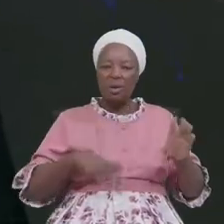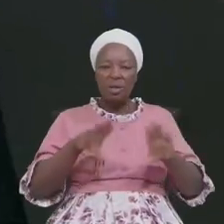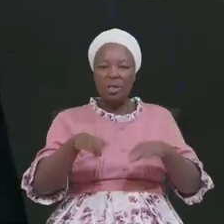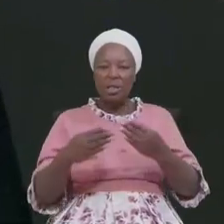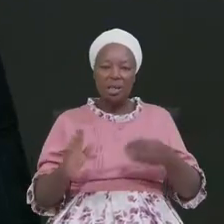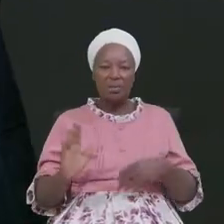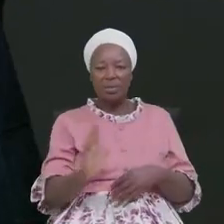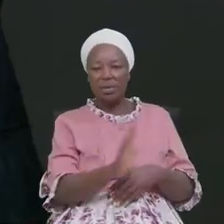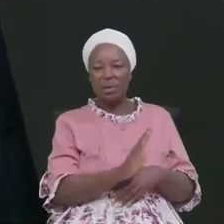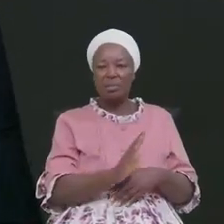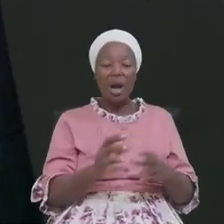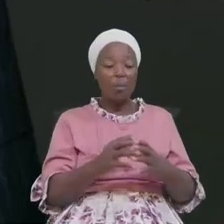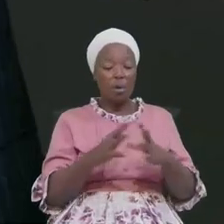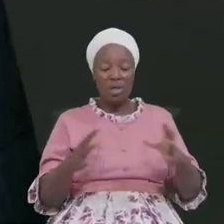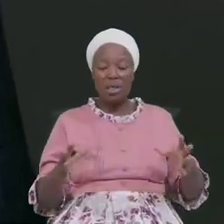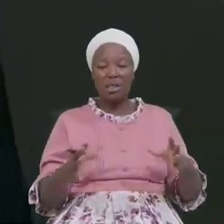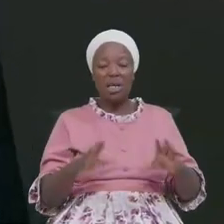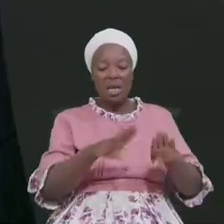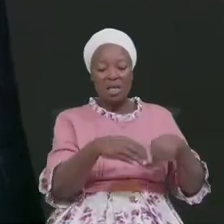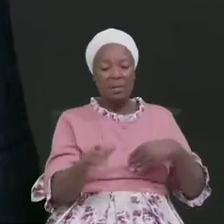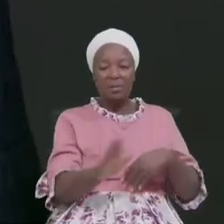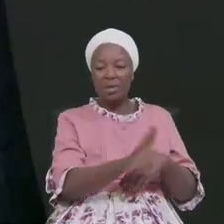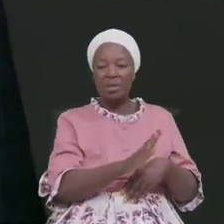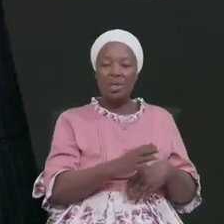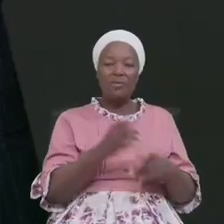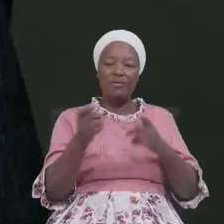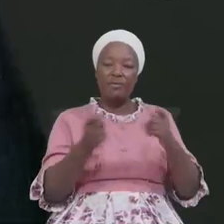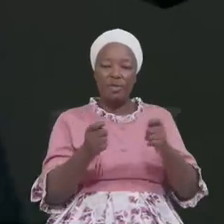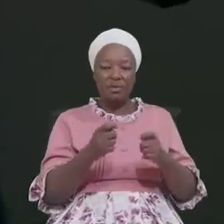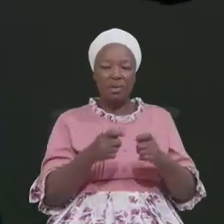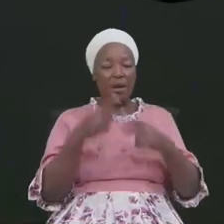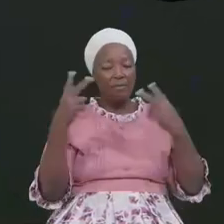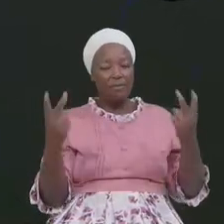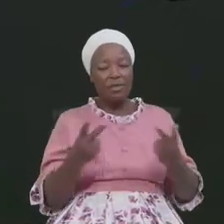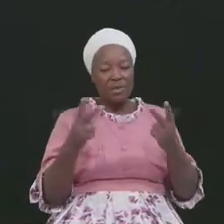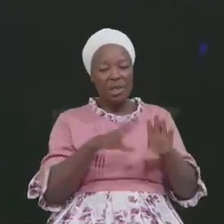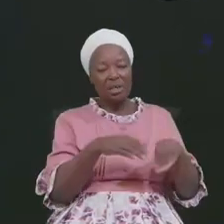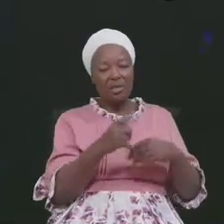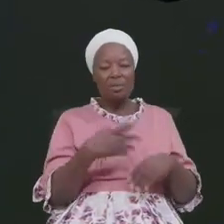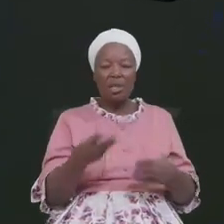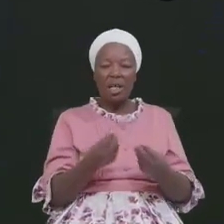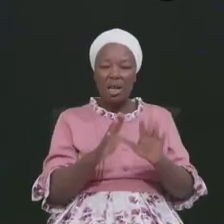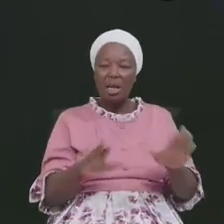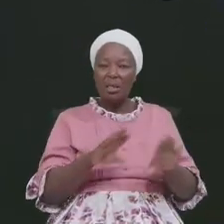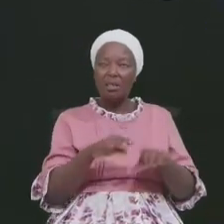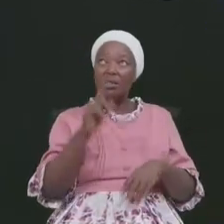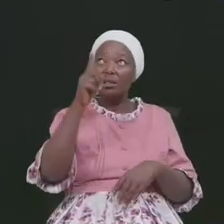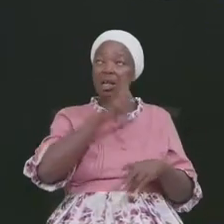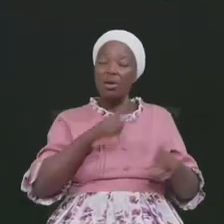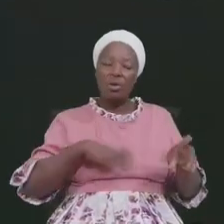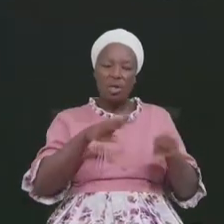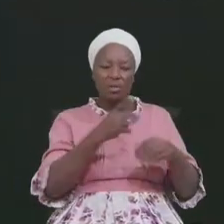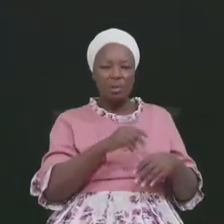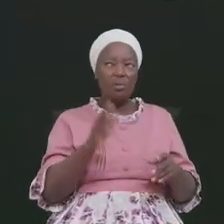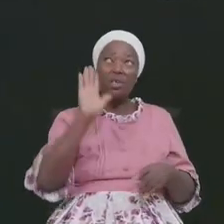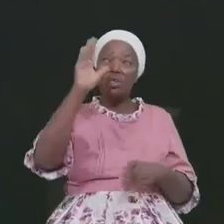Verset Osée 8:3. Israël a rejeté le bien, l'ennemi le poursuivra. Il les a donné sa parole, il a donné sa doctrine,